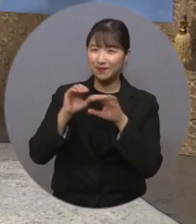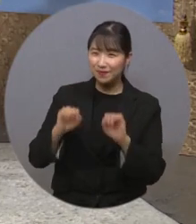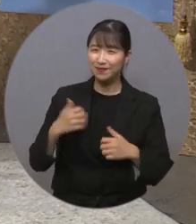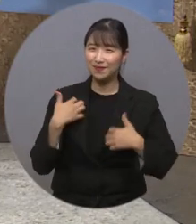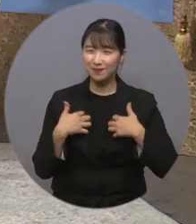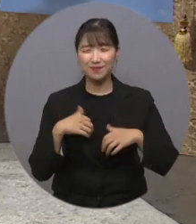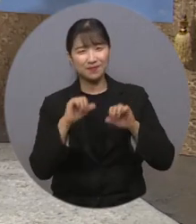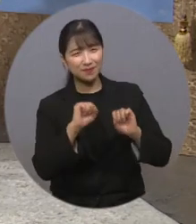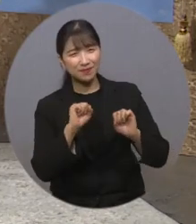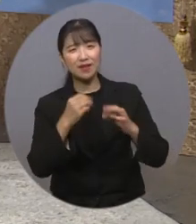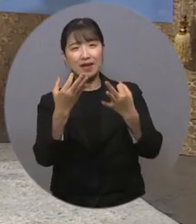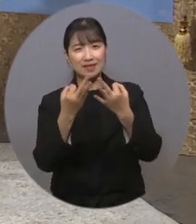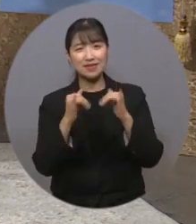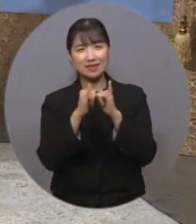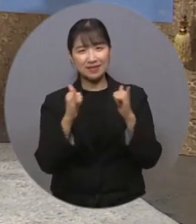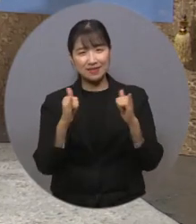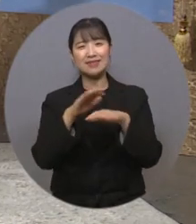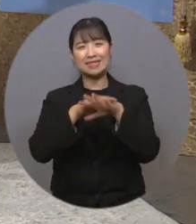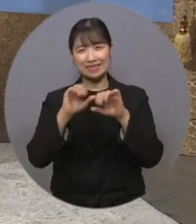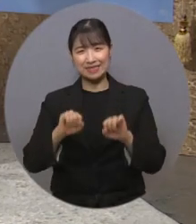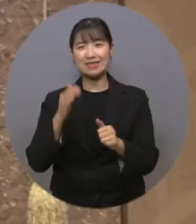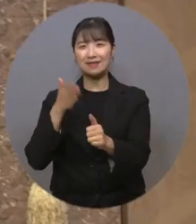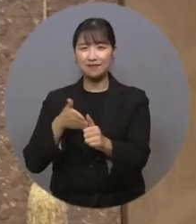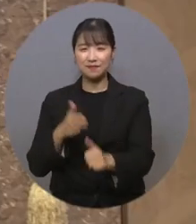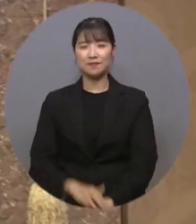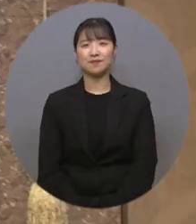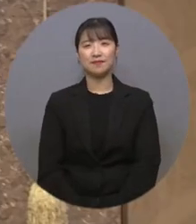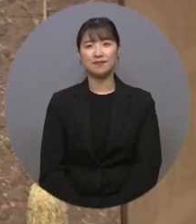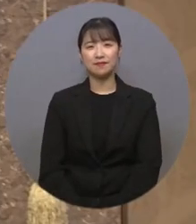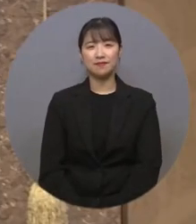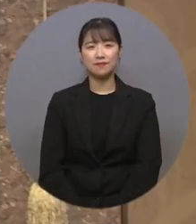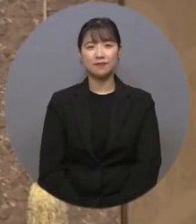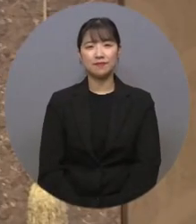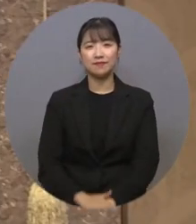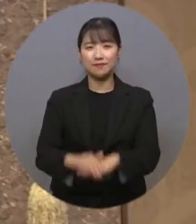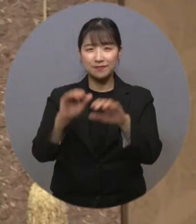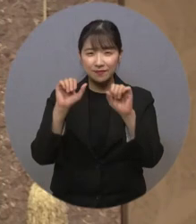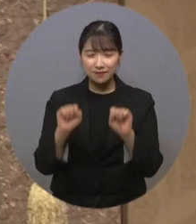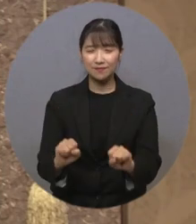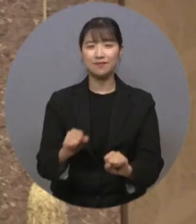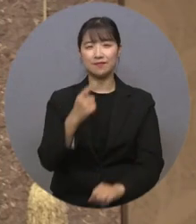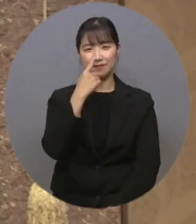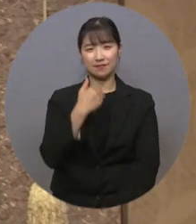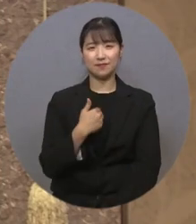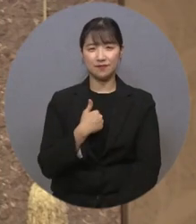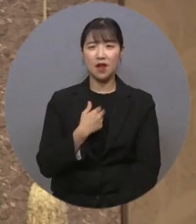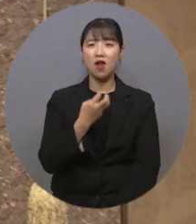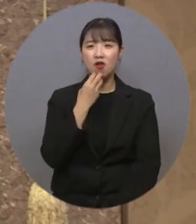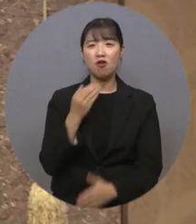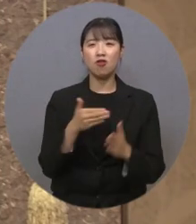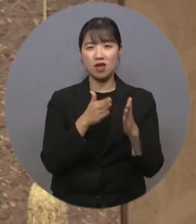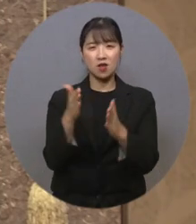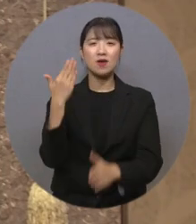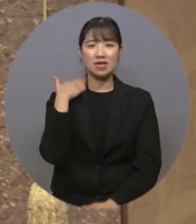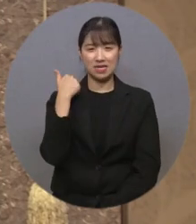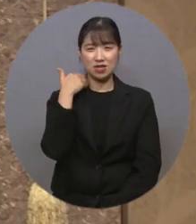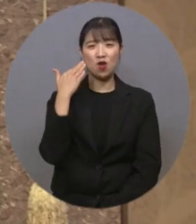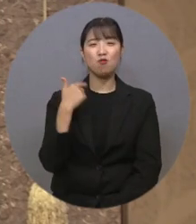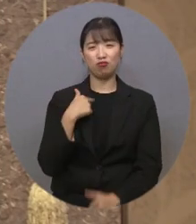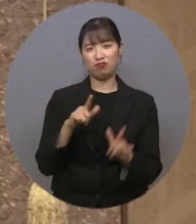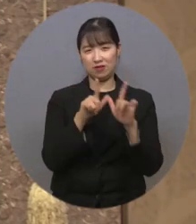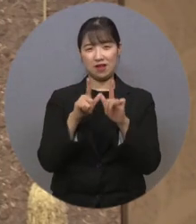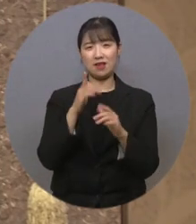먼저 시청자분들께 인사 한 말씀 해주시죠. 네, 안녕하세요. 저는 경기도 의정부에 살고